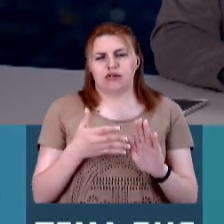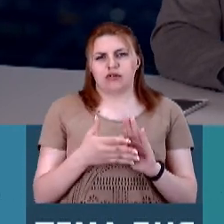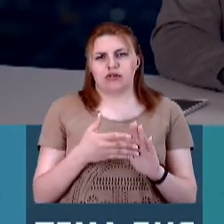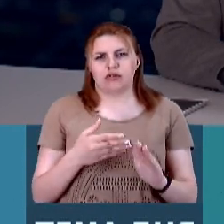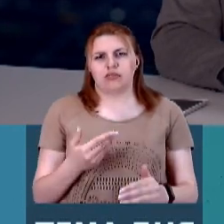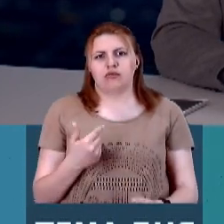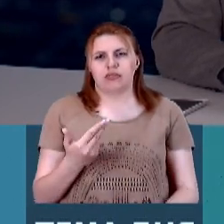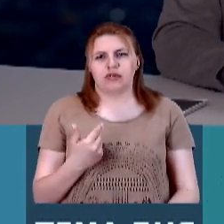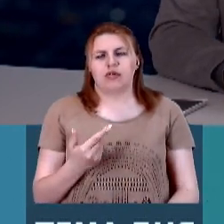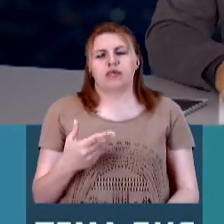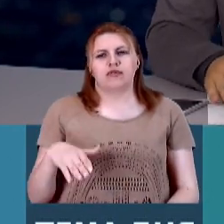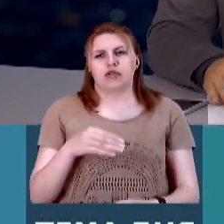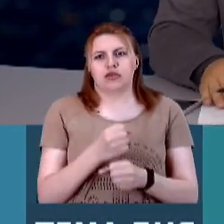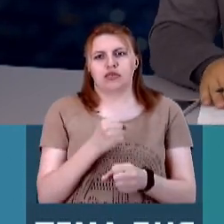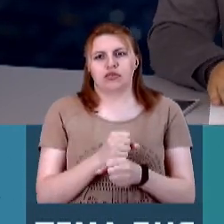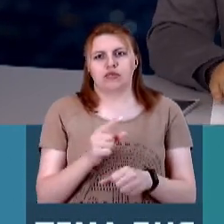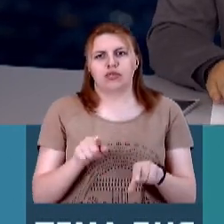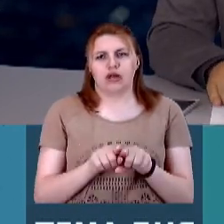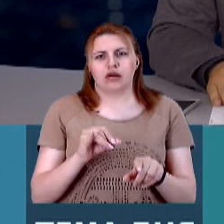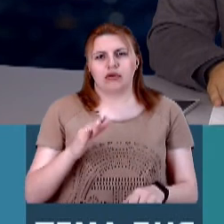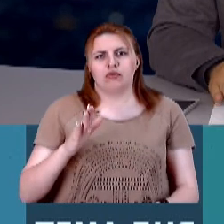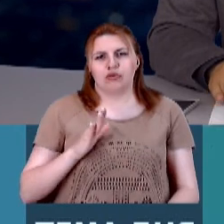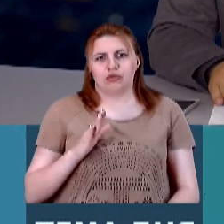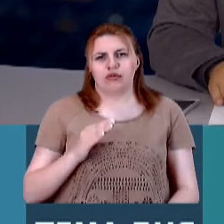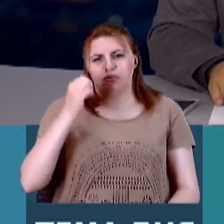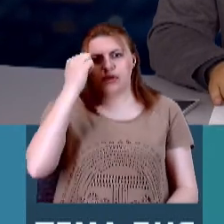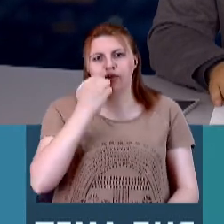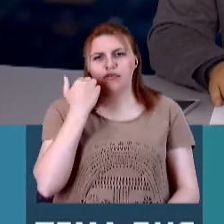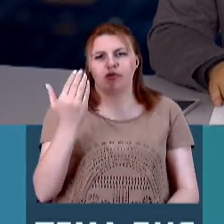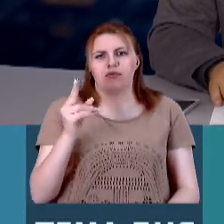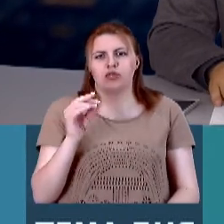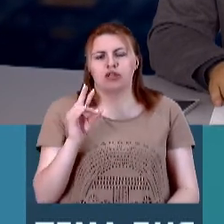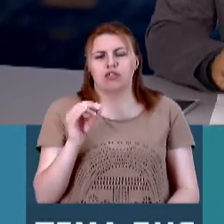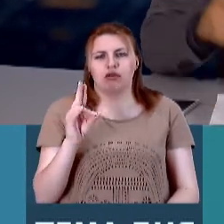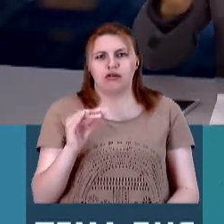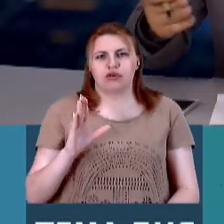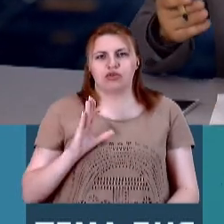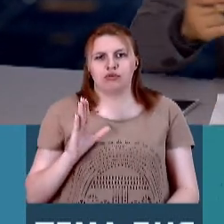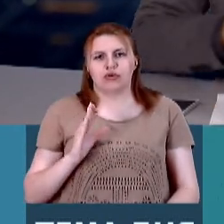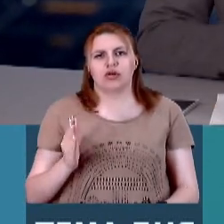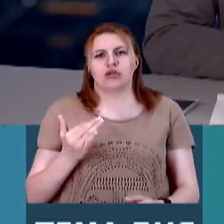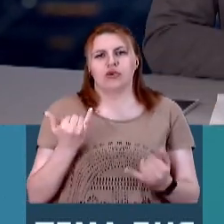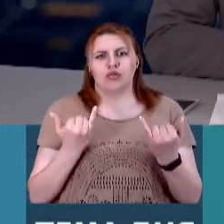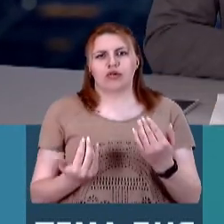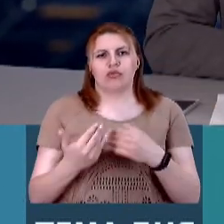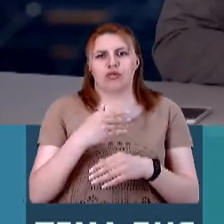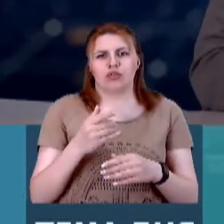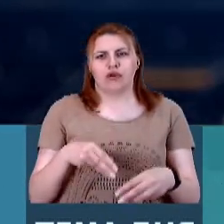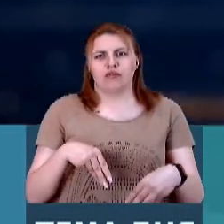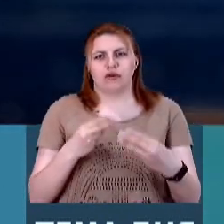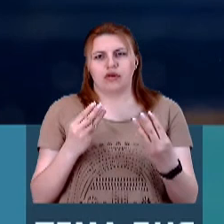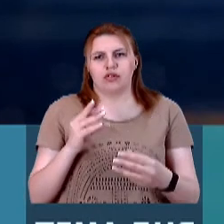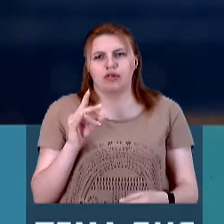все зробимо, щоб саме так і було. Подякували вам, пане Костянтине, за те, що ви були сьогоднішнім гостем нашого ефіру. Костянтин